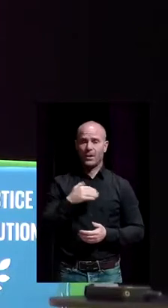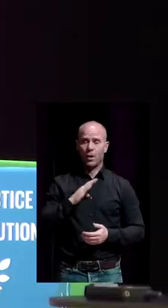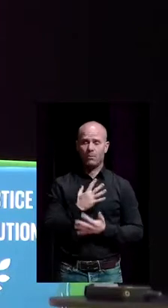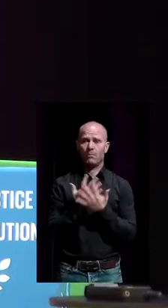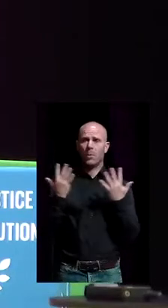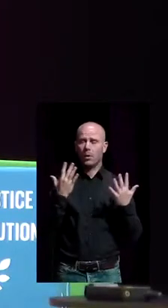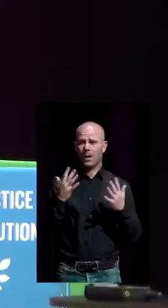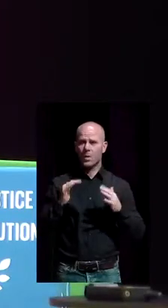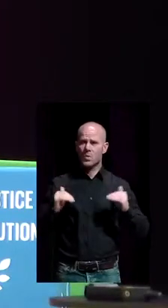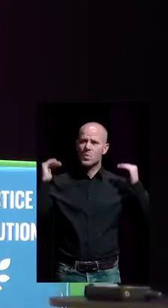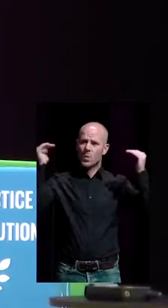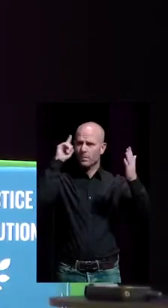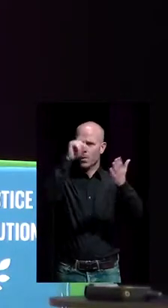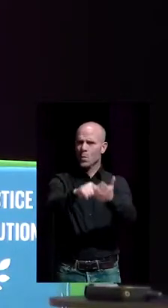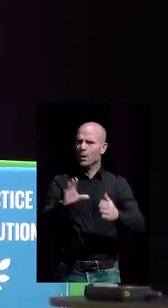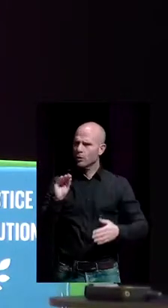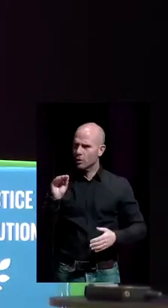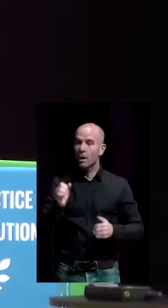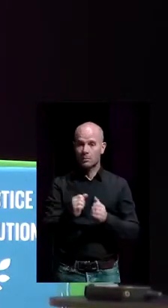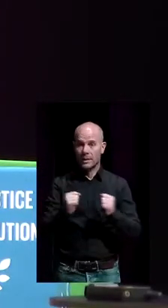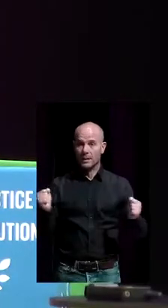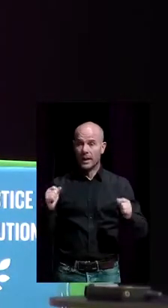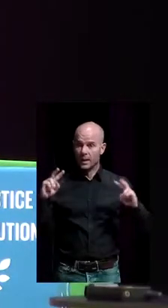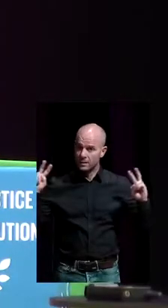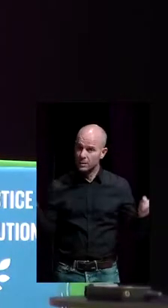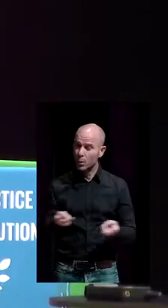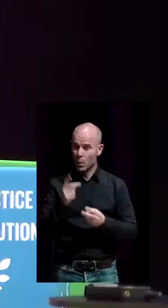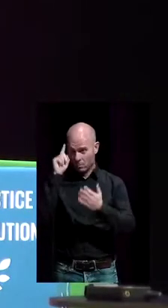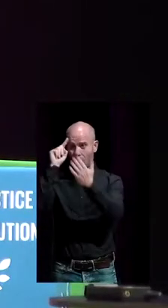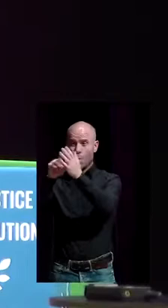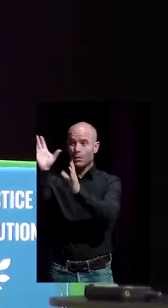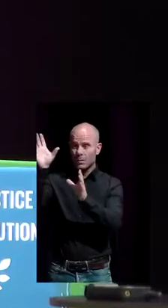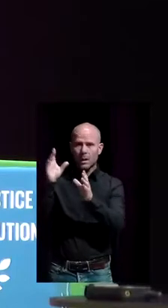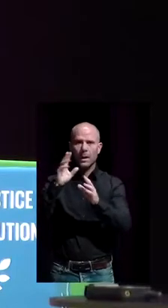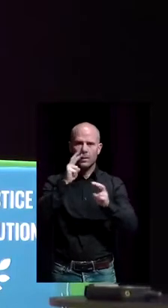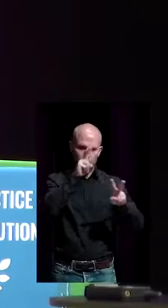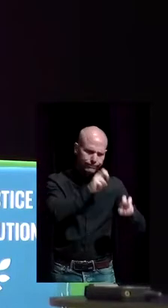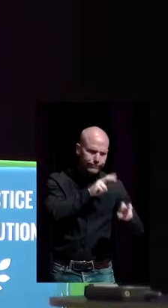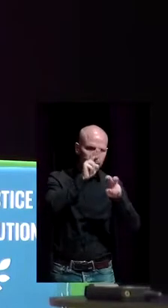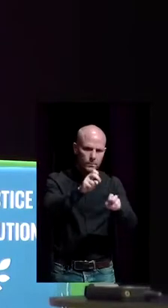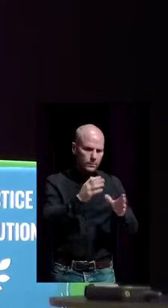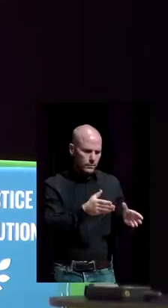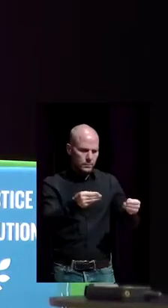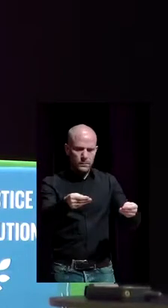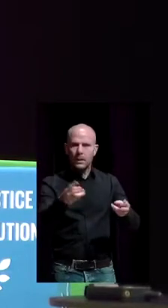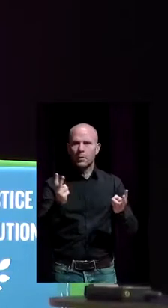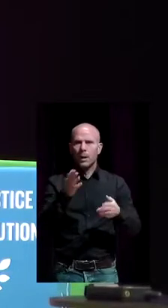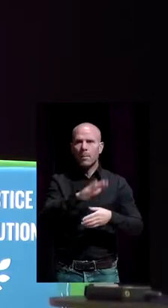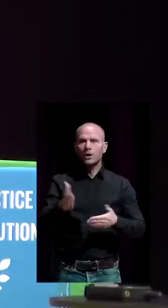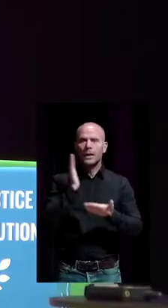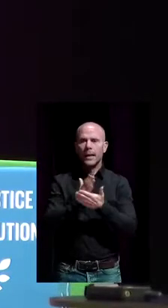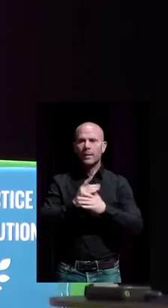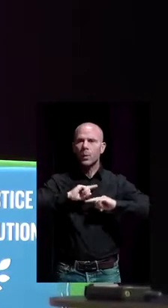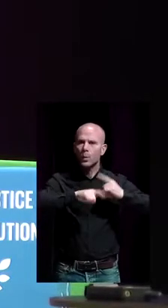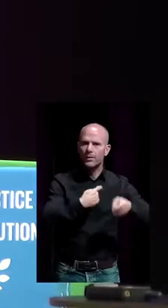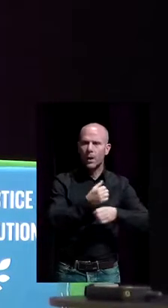ambitioner. Men trots dessa ambitionerna så ser vi studie efter studie nu att barns rätt till utveckling